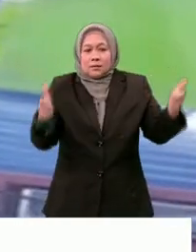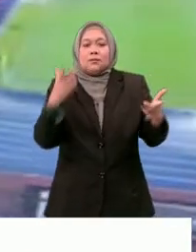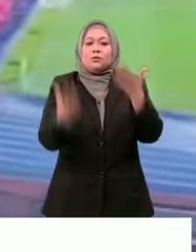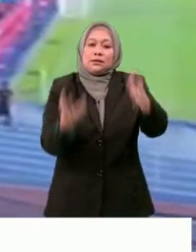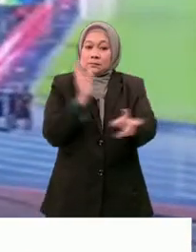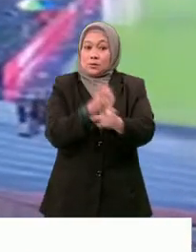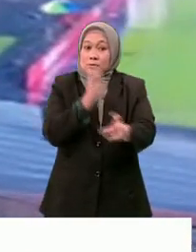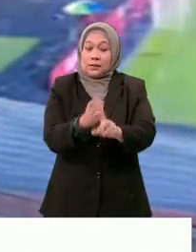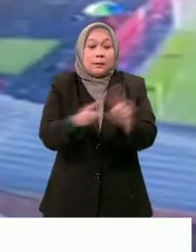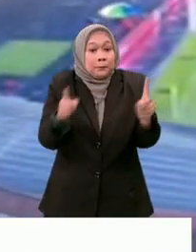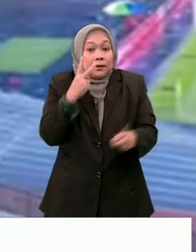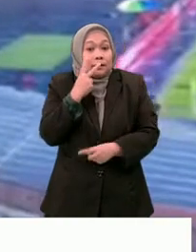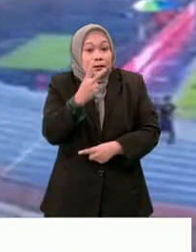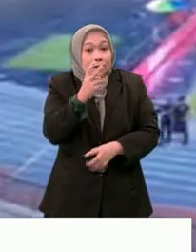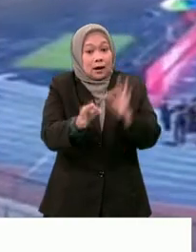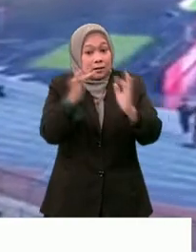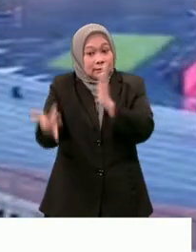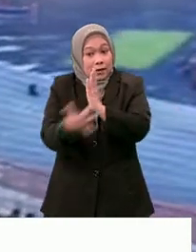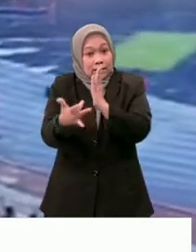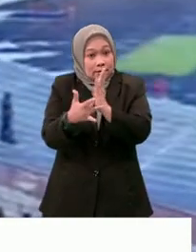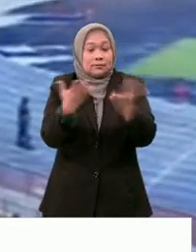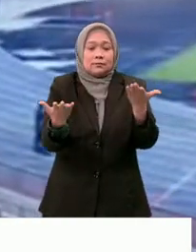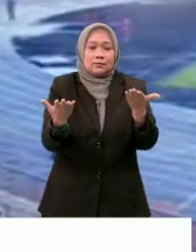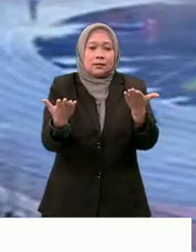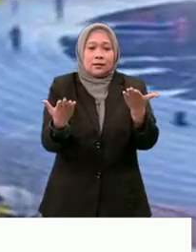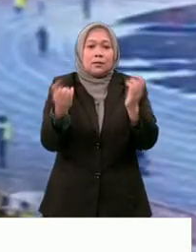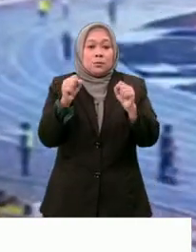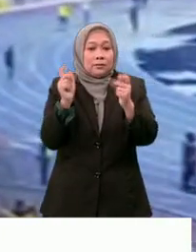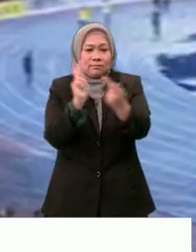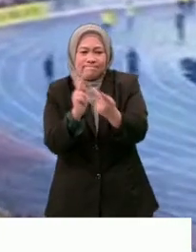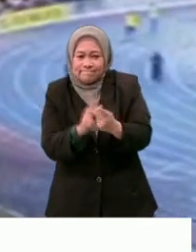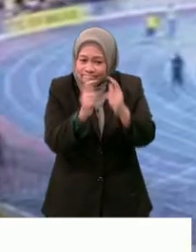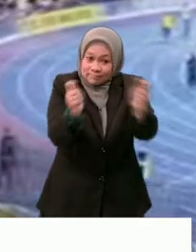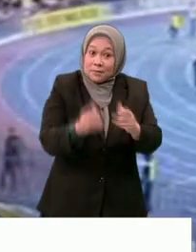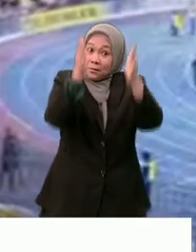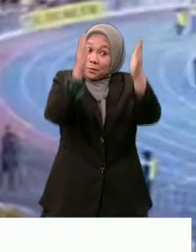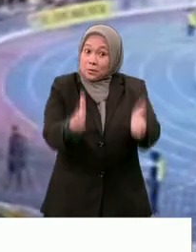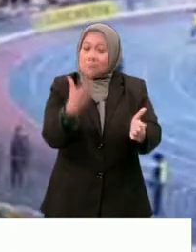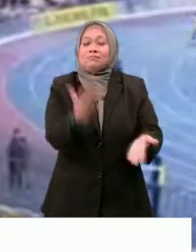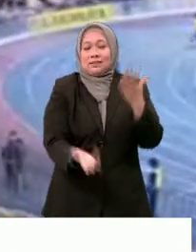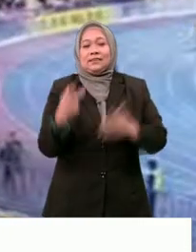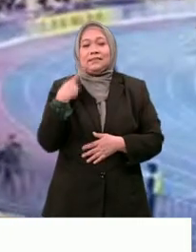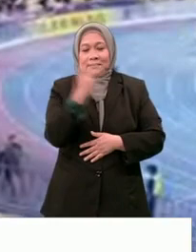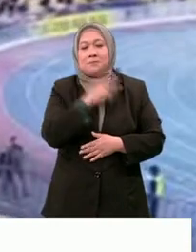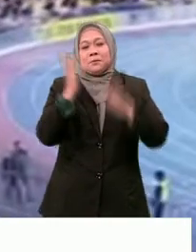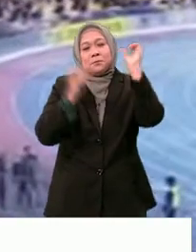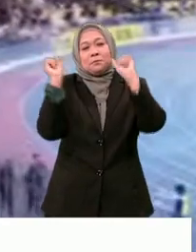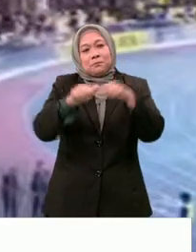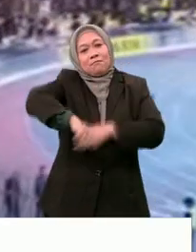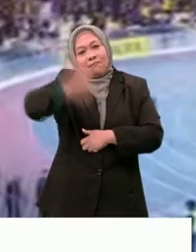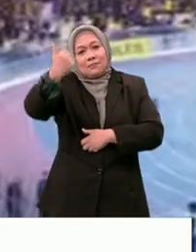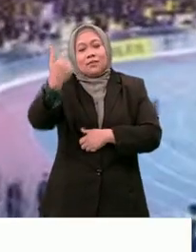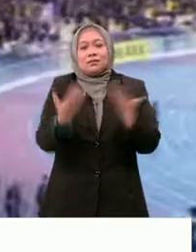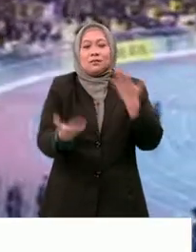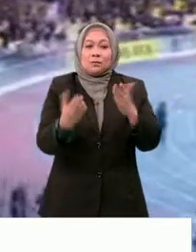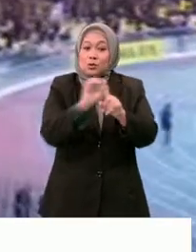menyukarkan kita. Namun sekiranya taktikal dan strategi Kim Panggon kena pada tempatnya, kena pada orangnya, saya fikir malam ini Malaysia mampu dengan kelebihan bukan